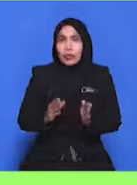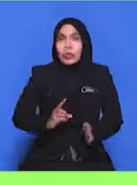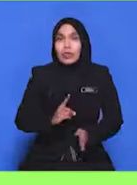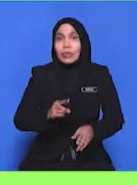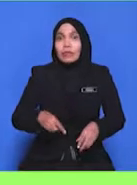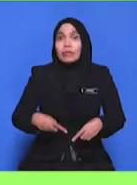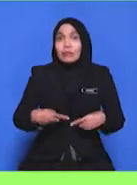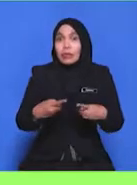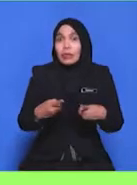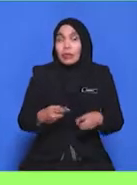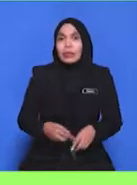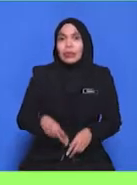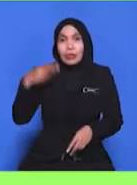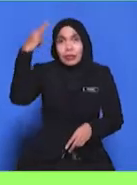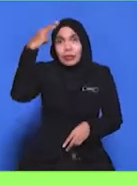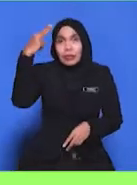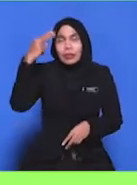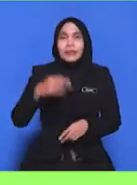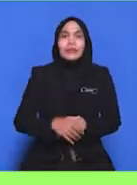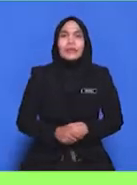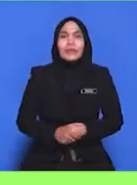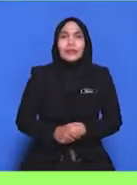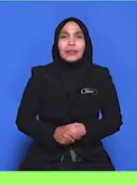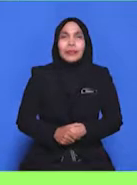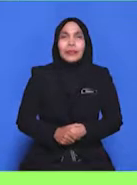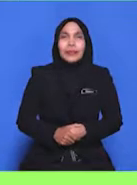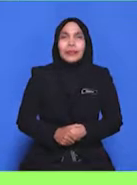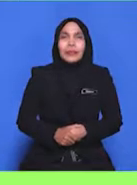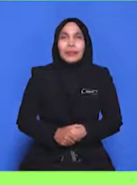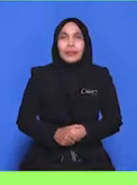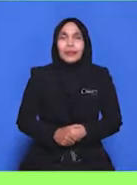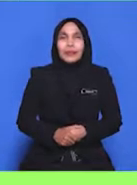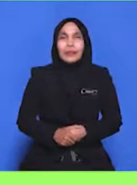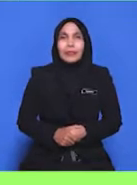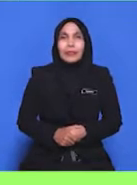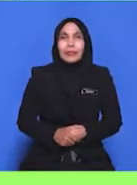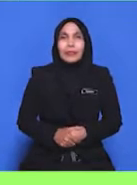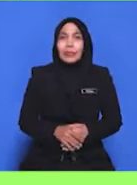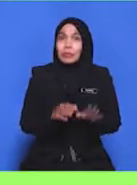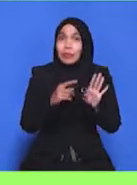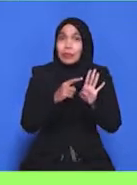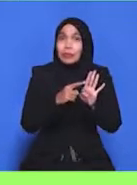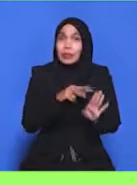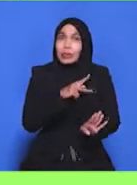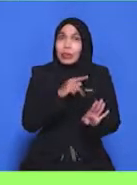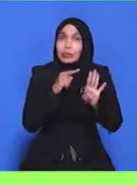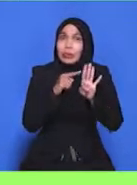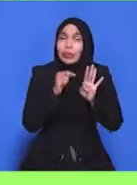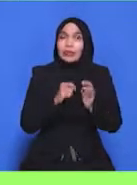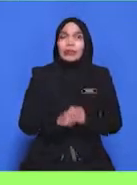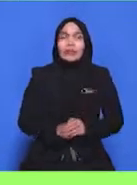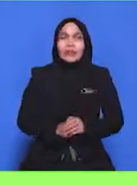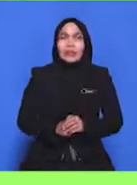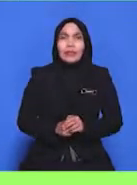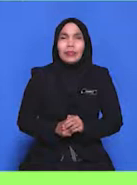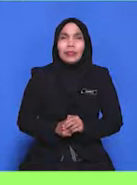Haram. Baiklah, seterusnya kita lihat khalifah yang terkenal keempat, iaitu